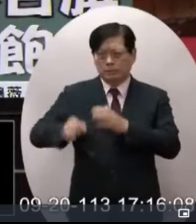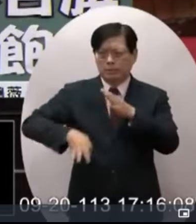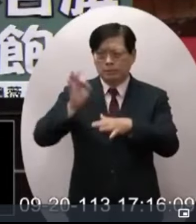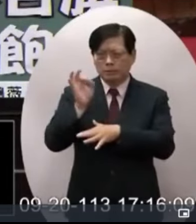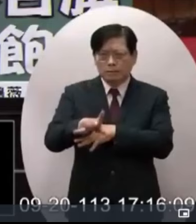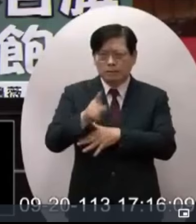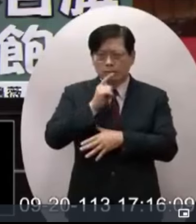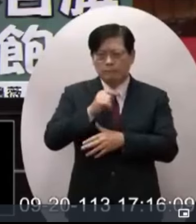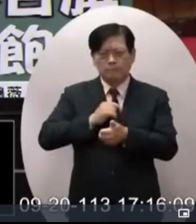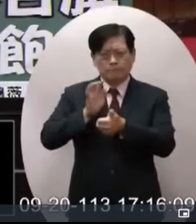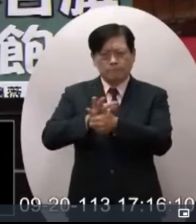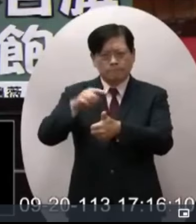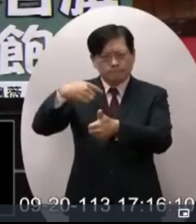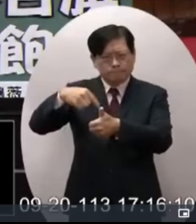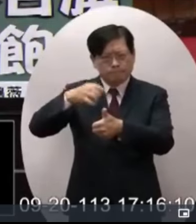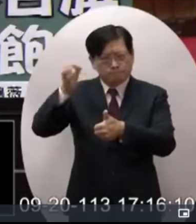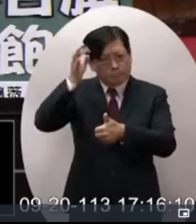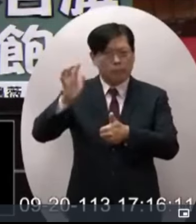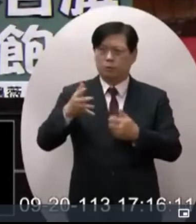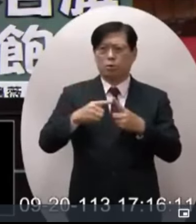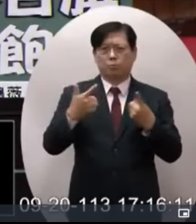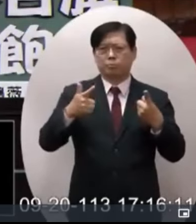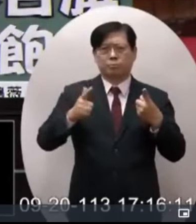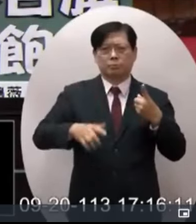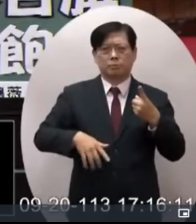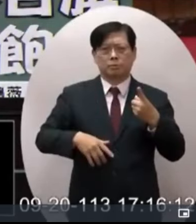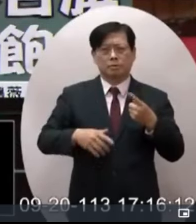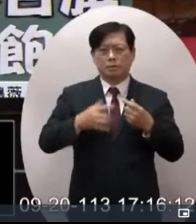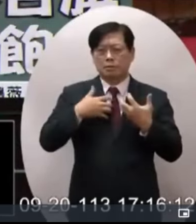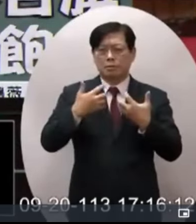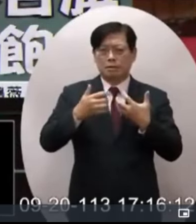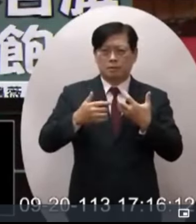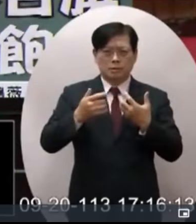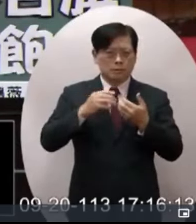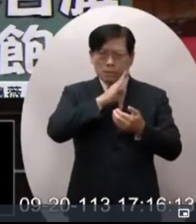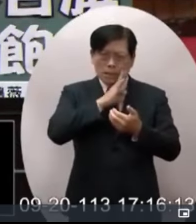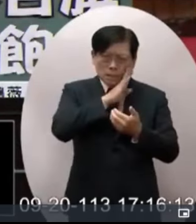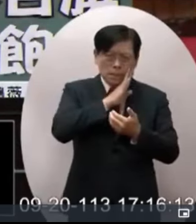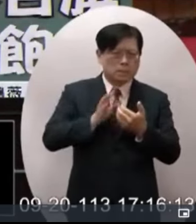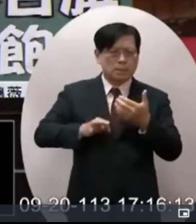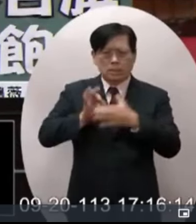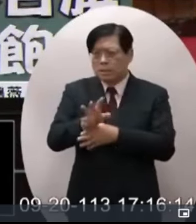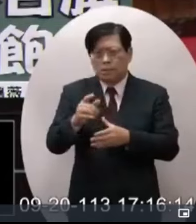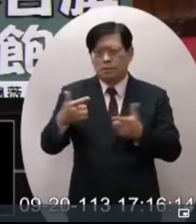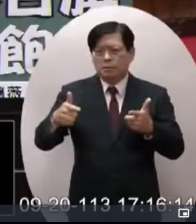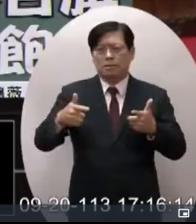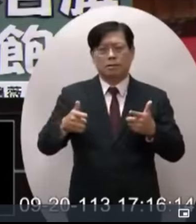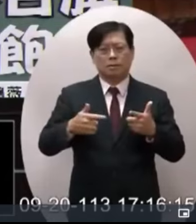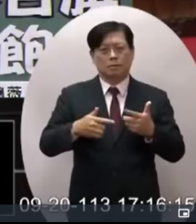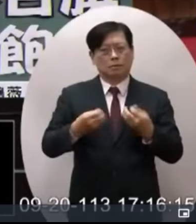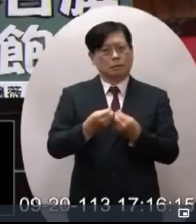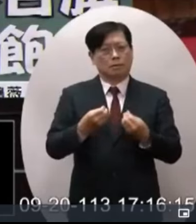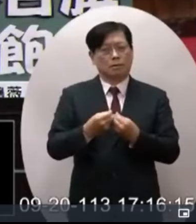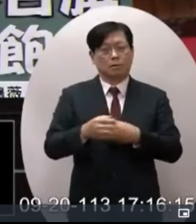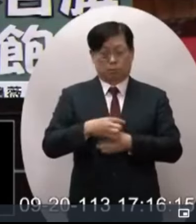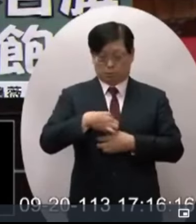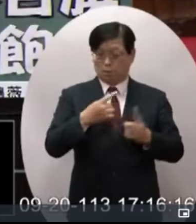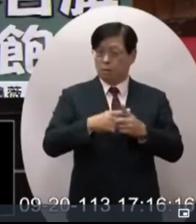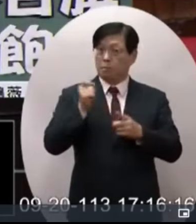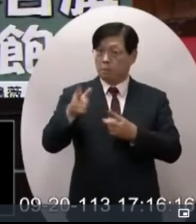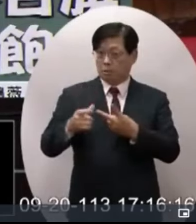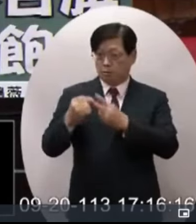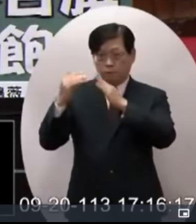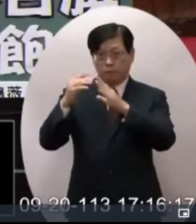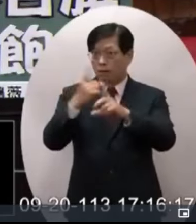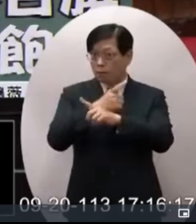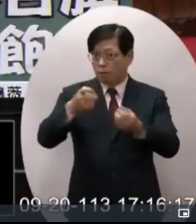资客一个 lesson。可是很多人他不是投资，他不是投机，也不是投资啊，对不对？你说自然人买第二